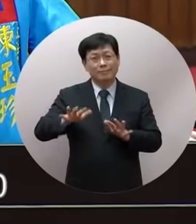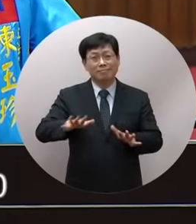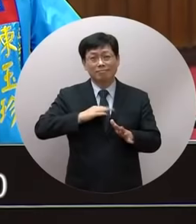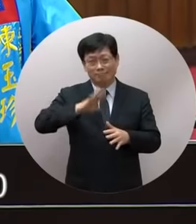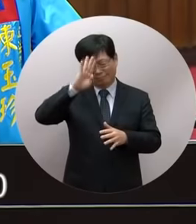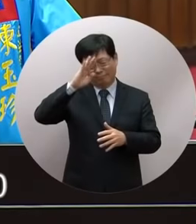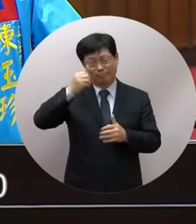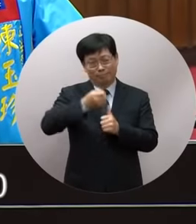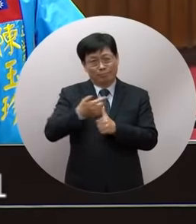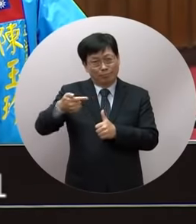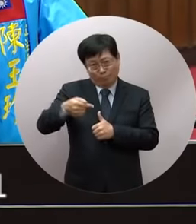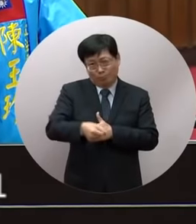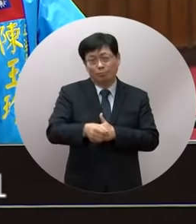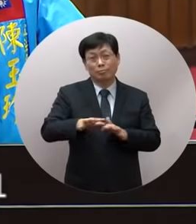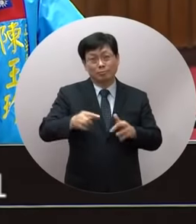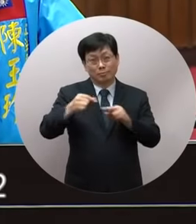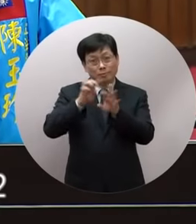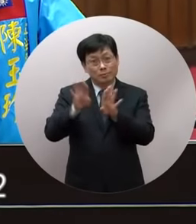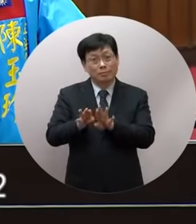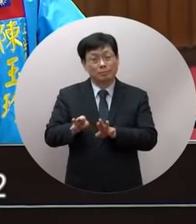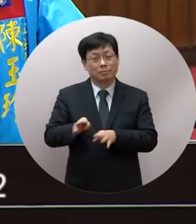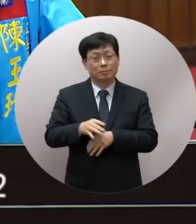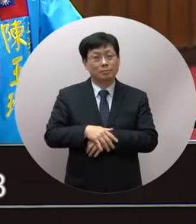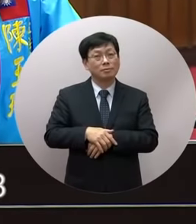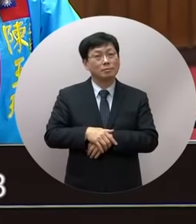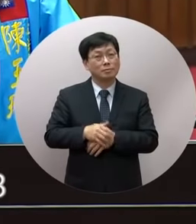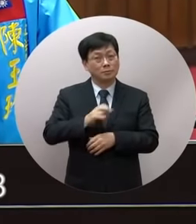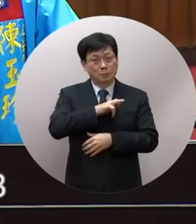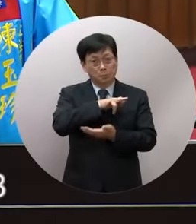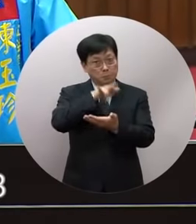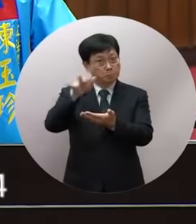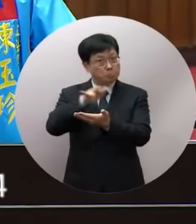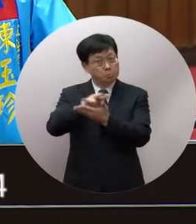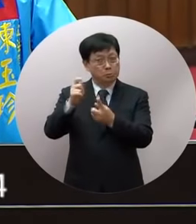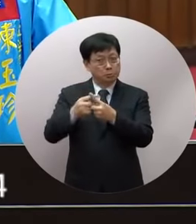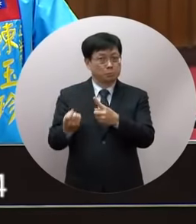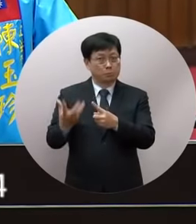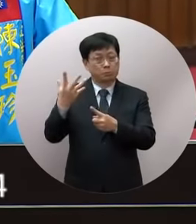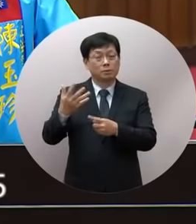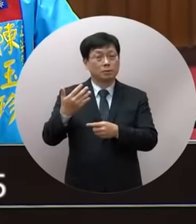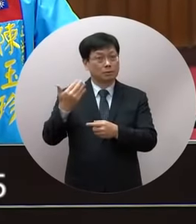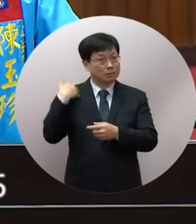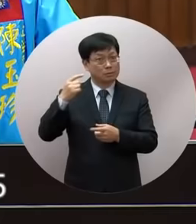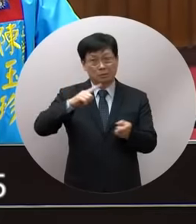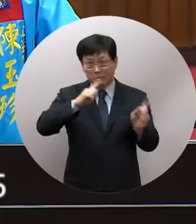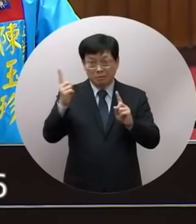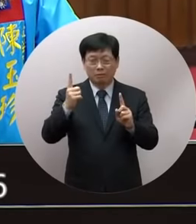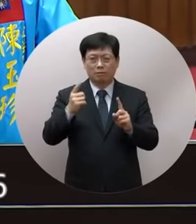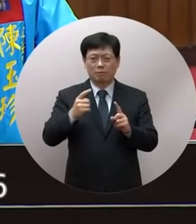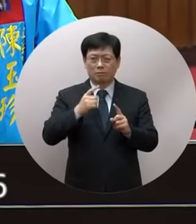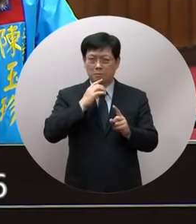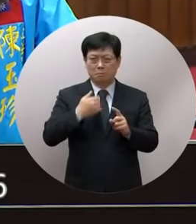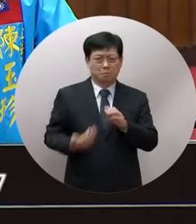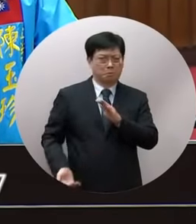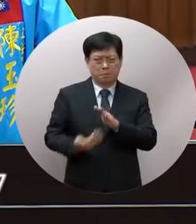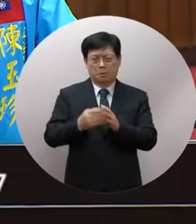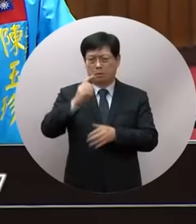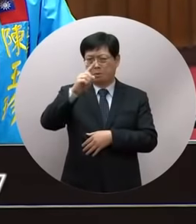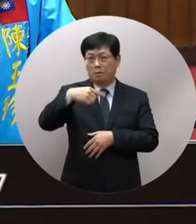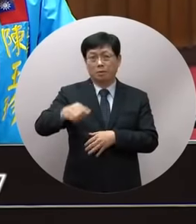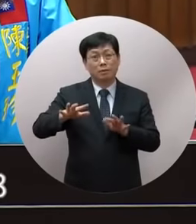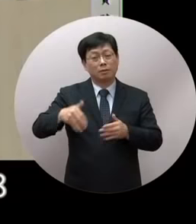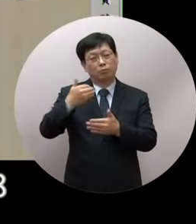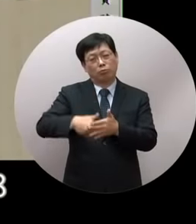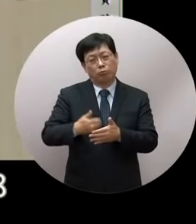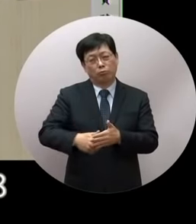在渐渐趋缓了，所以事实上金门的这个到金门去的人也越来越多啊。以前一天最全盛时期大概快一万人，现